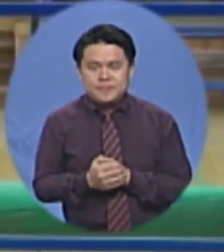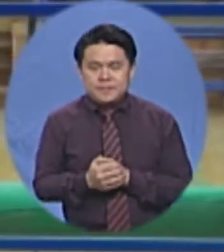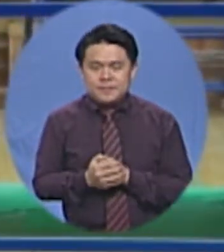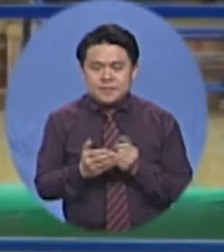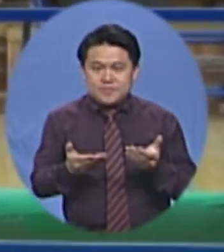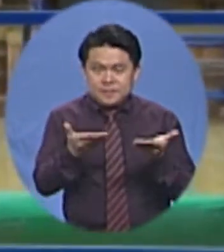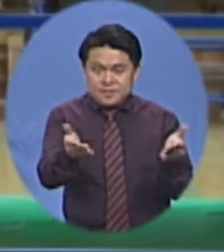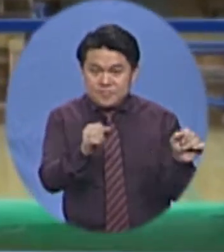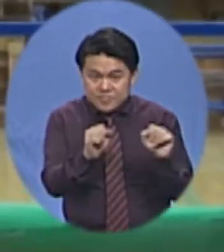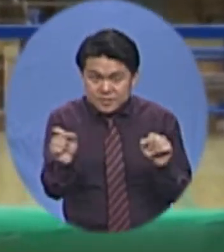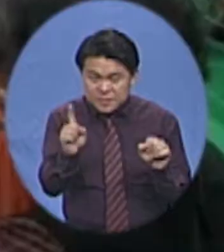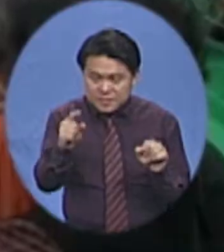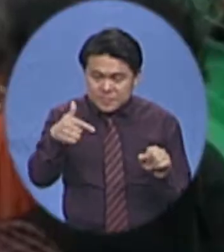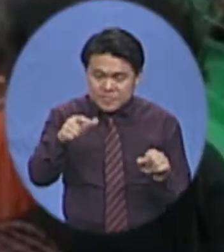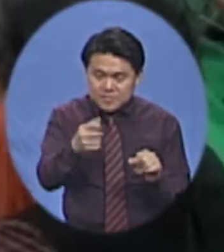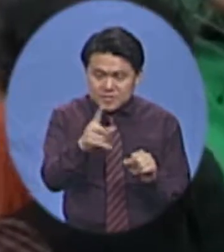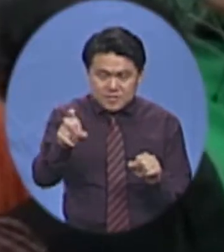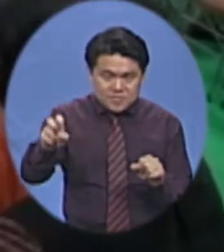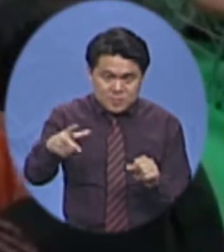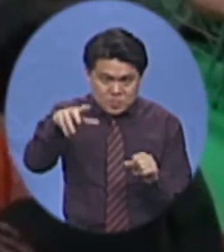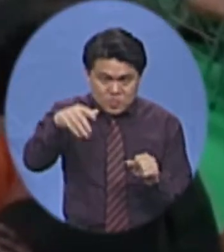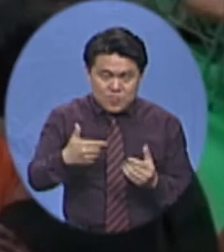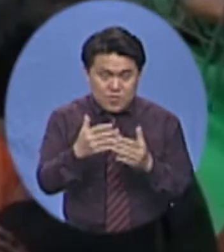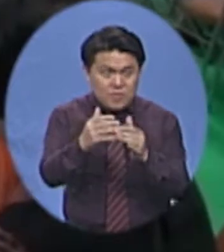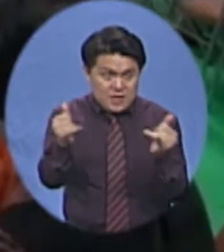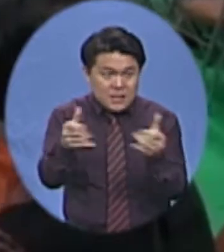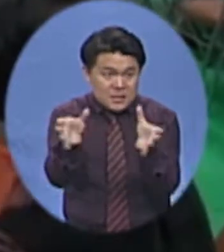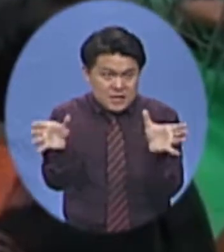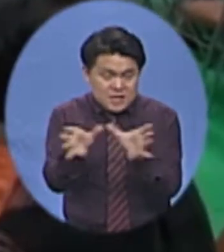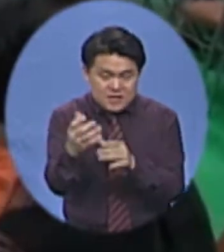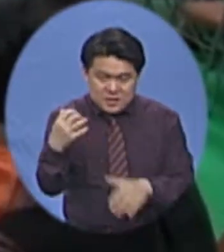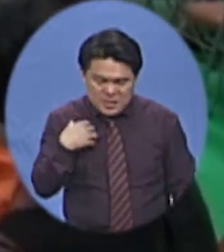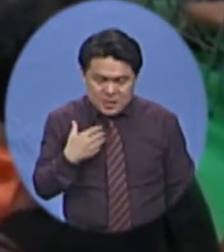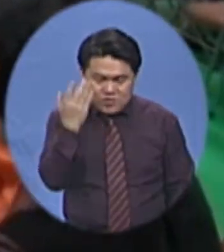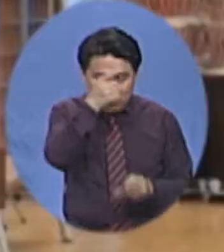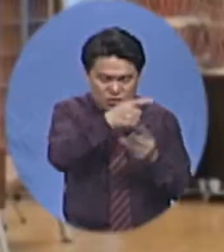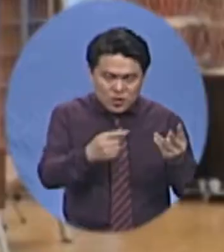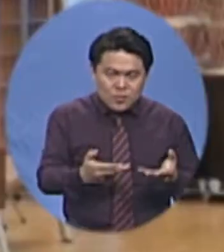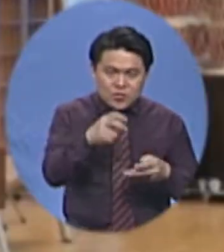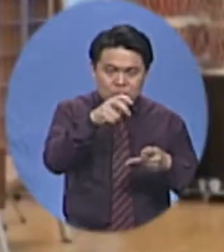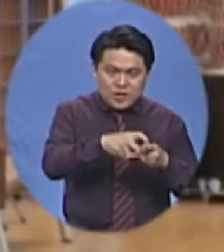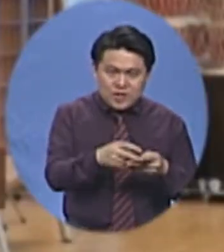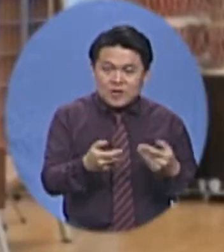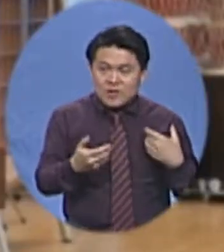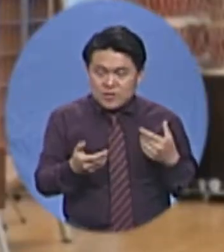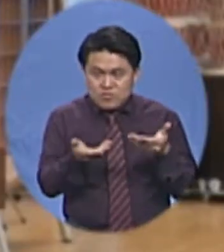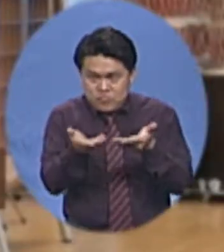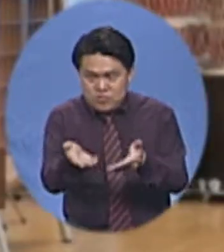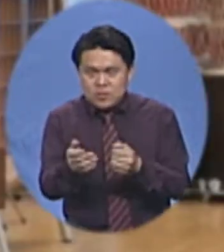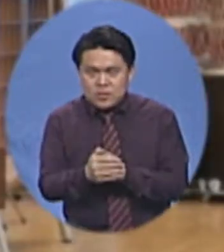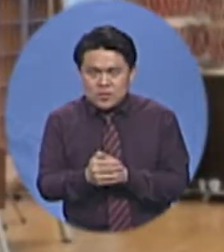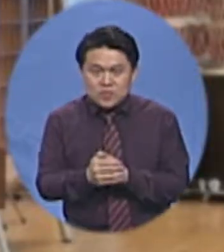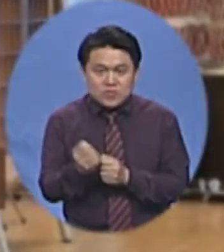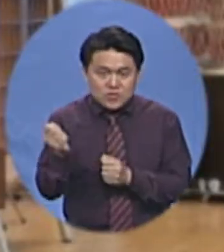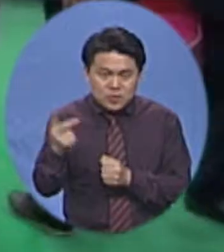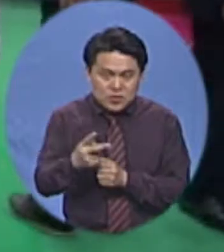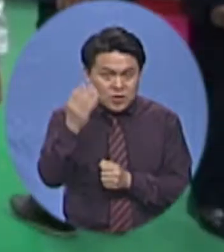이날 봉사활동은 강내면 자원봉사대가 주최하고 청주시 자원봉사센터가 주관하며